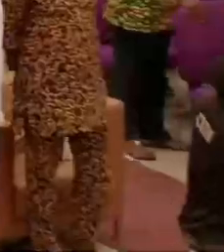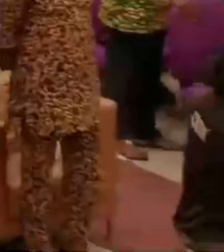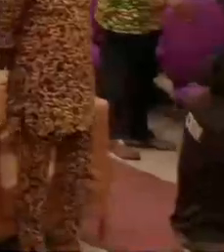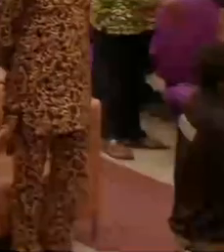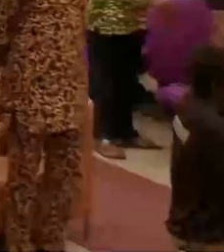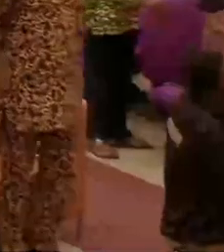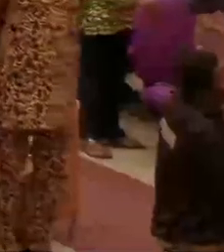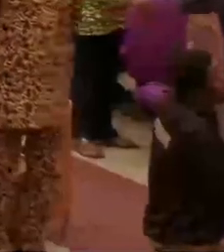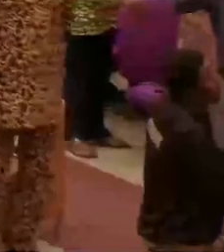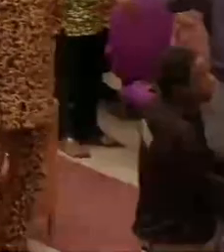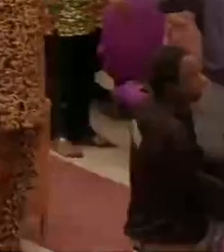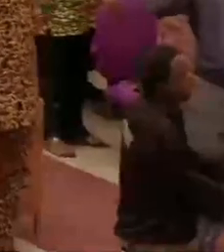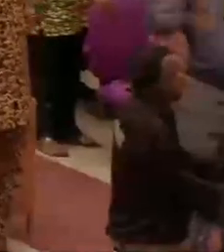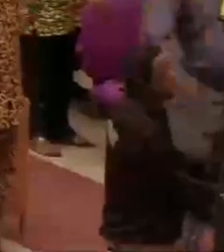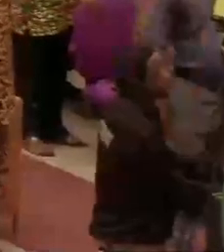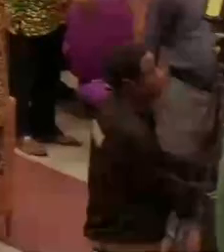Amen.